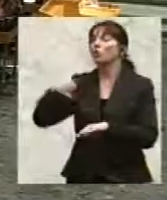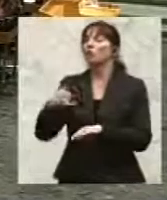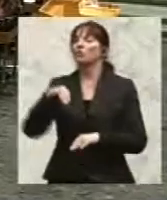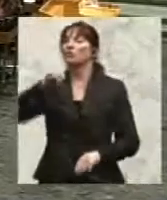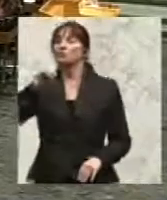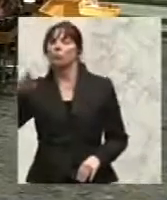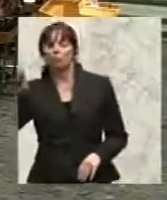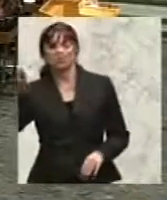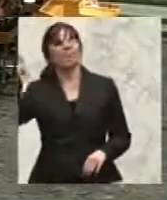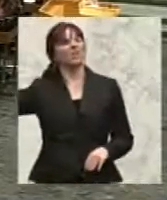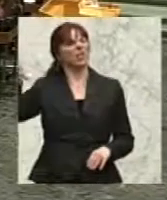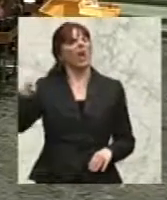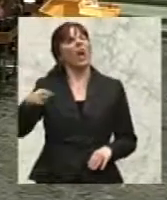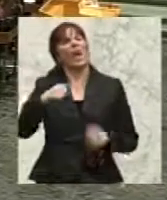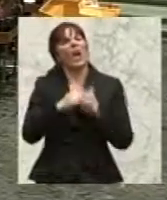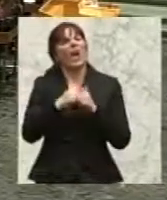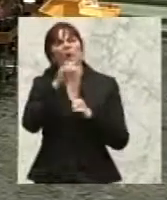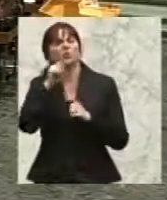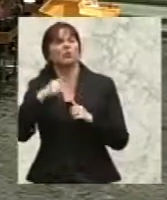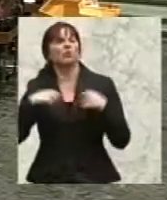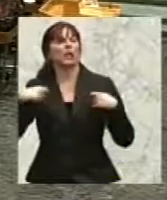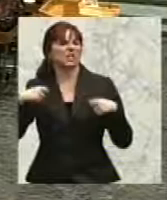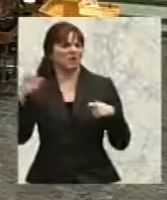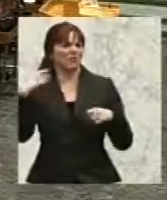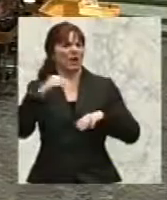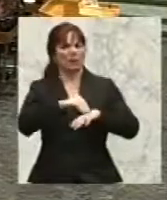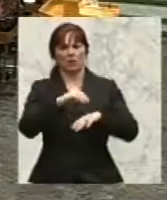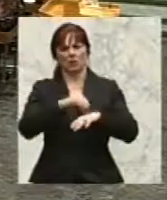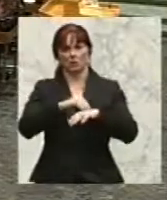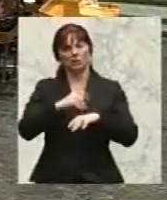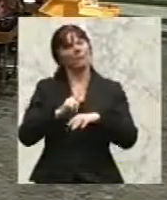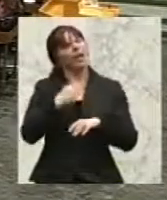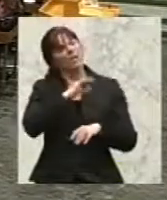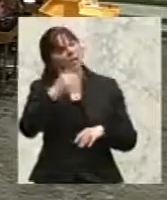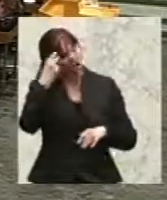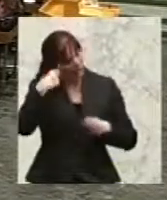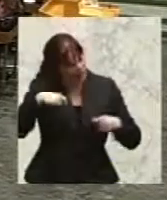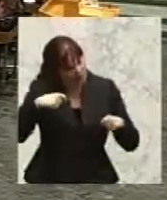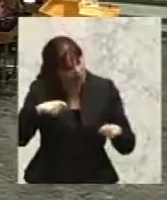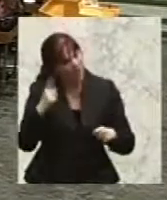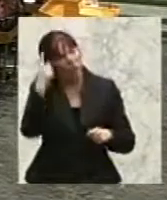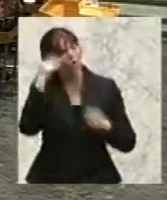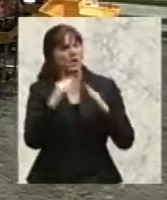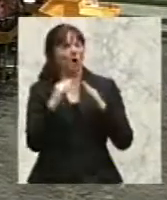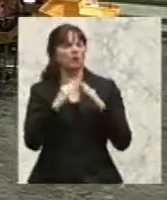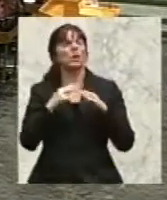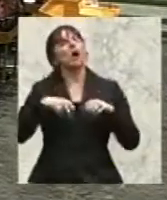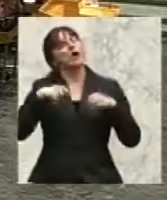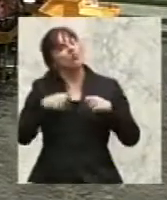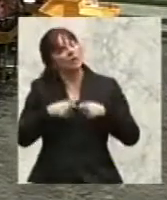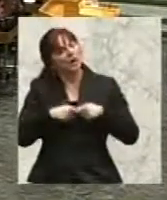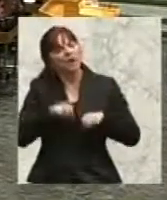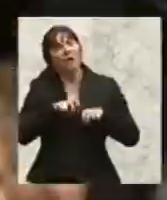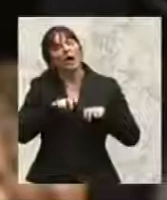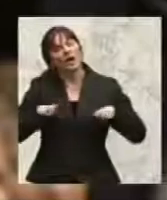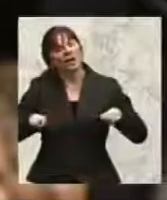Präsident, sehr geehrte Mitglieder auf der Regierungsbank, Hohes Haus. Einleitend möchte ich mich bei Ihnen allen sehr herzlich für die ausgezeichnete Zusammenarbeit bedanken und auch